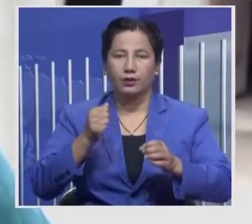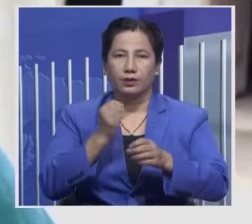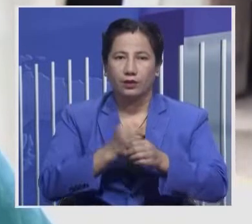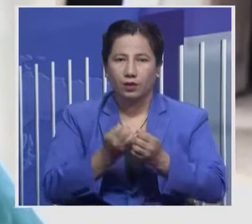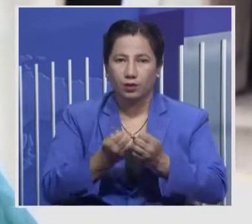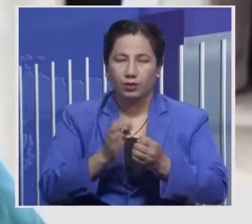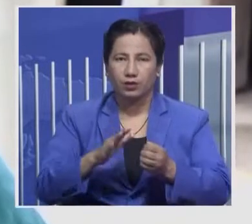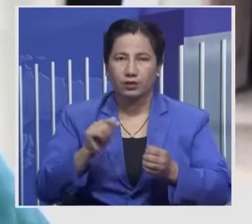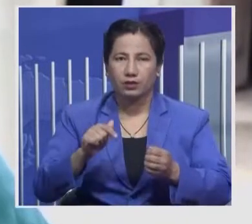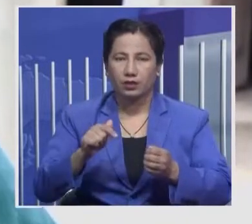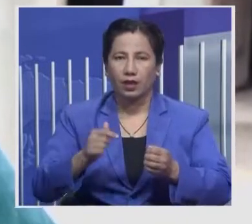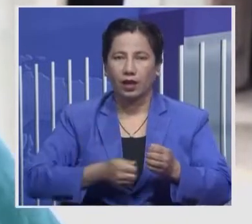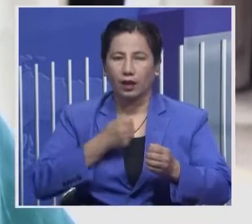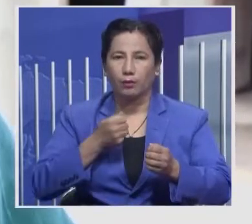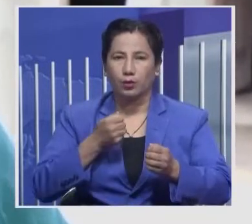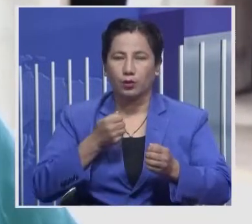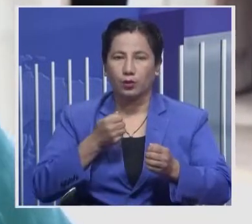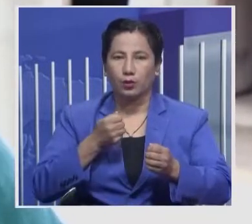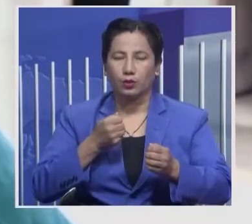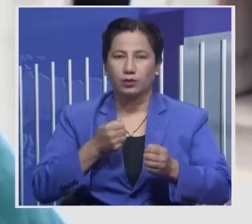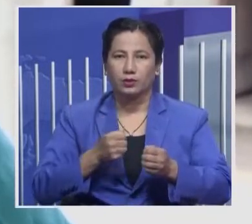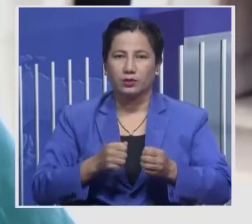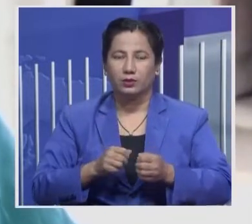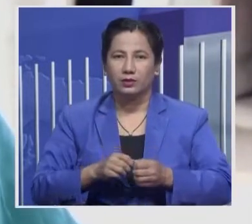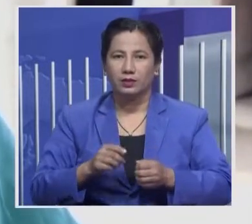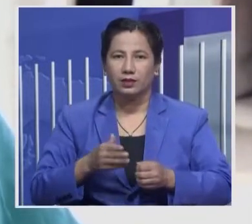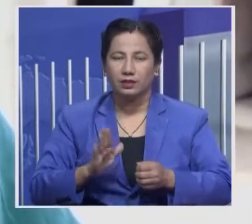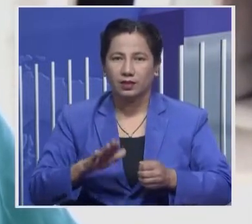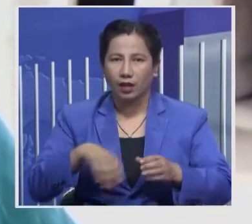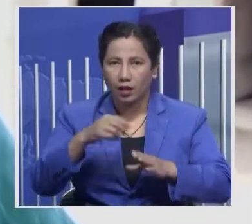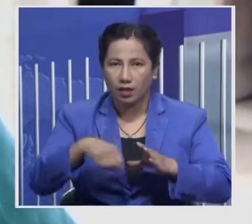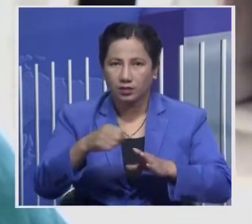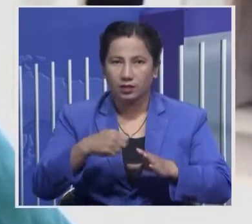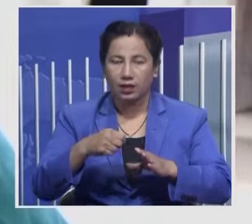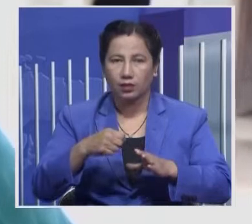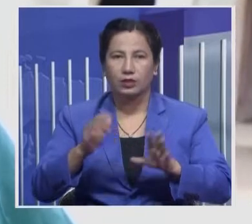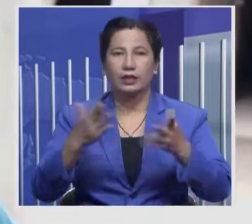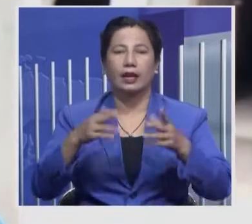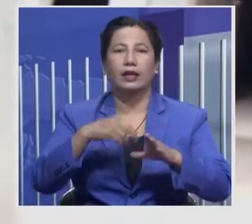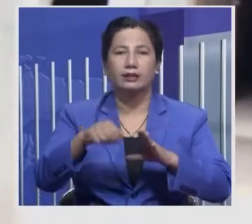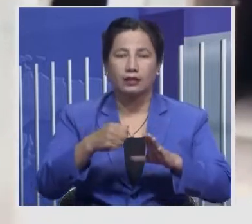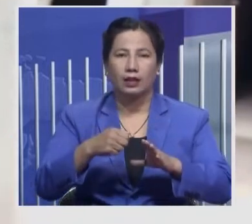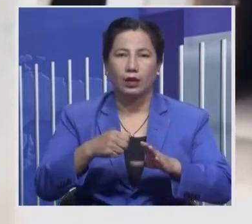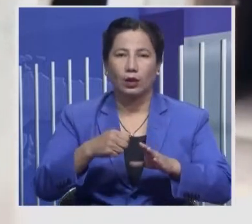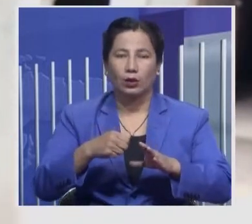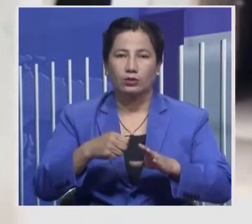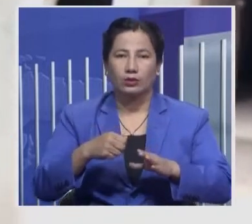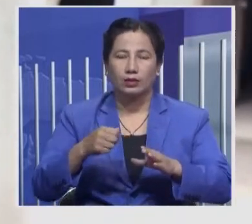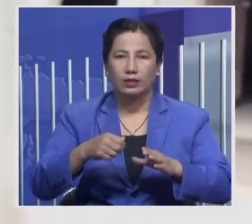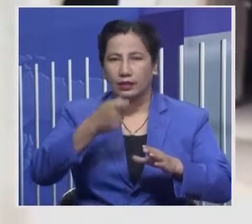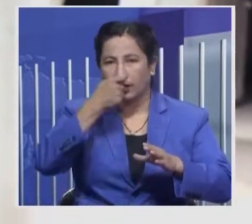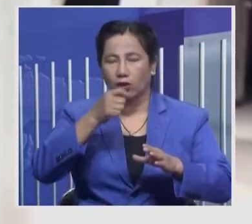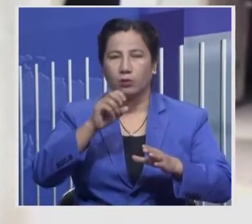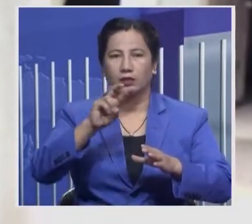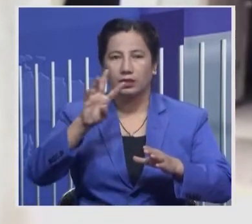अब जा जहे मस्टेक हमरो बनो है तही से जा सिले है घंगरिया न थम कहाँ सीत रहा है सब हम जा गाँव में तीन